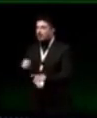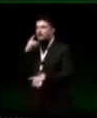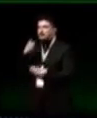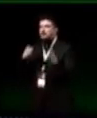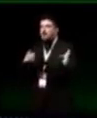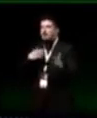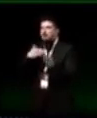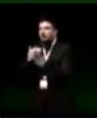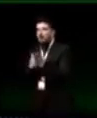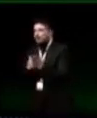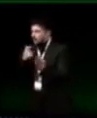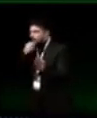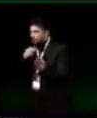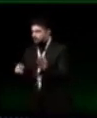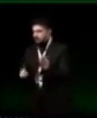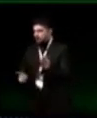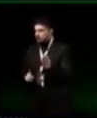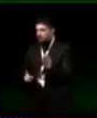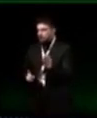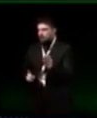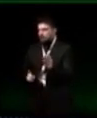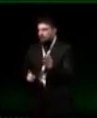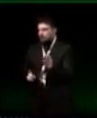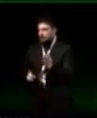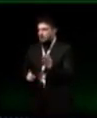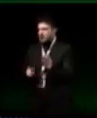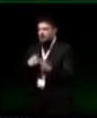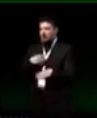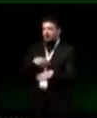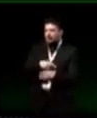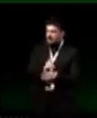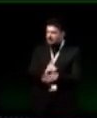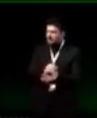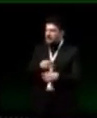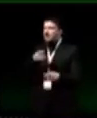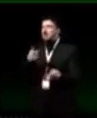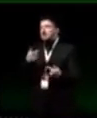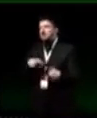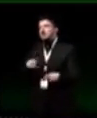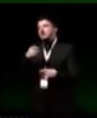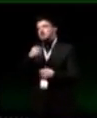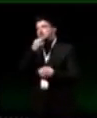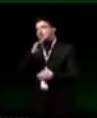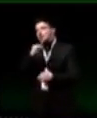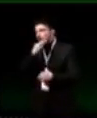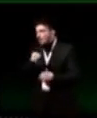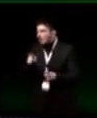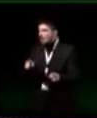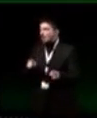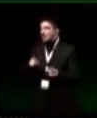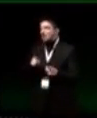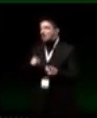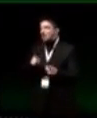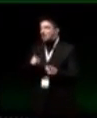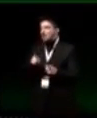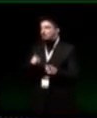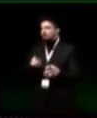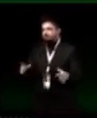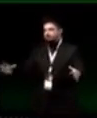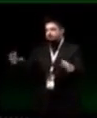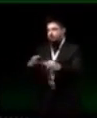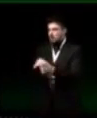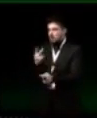a programmare? Credo che noi dovremo essere il PD nei prossimi 10 anni capace di tenere insieme due